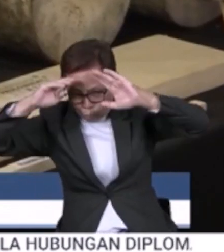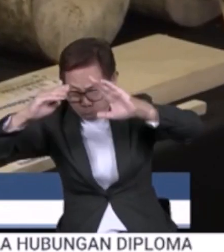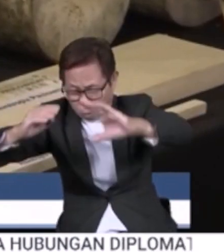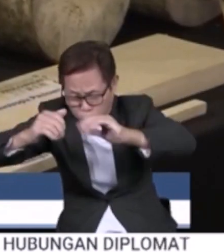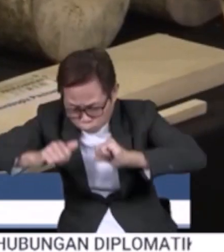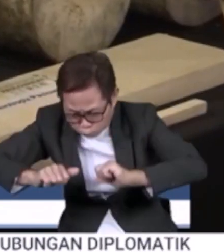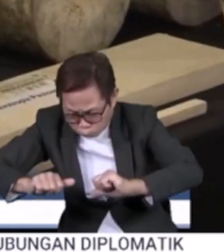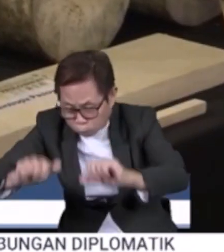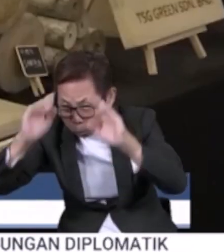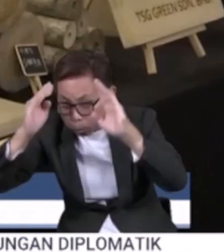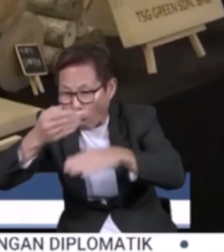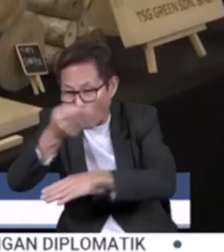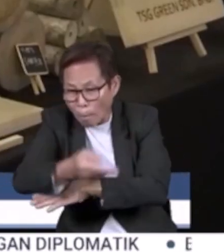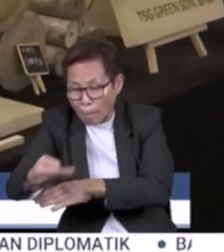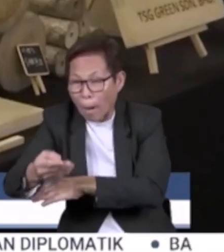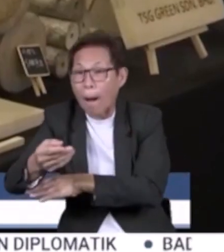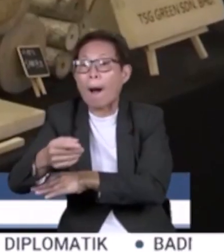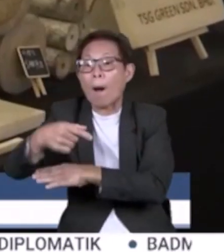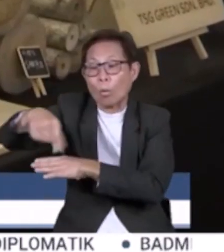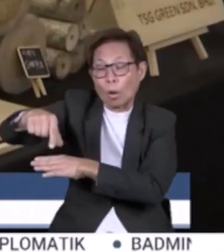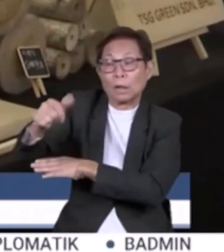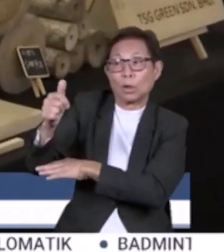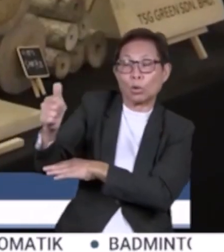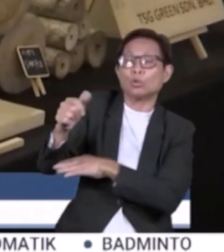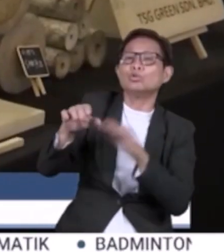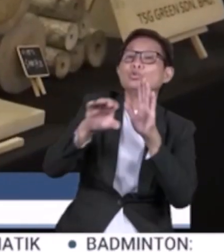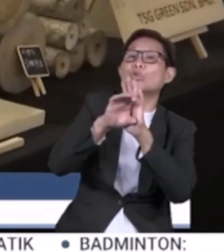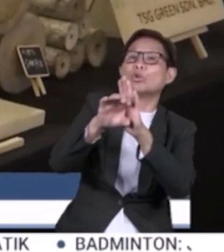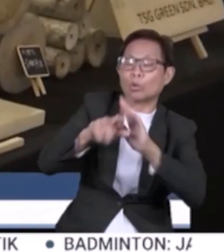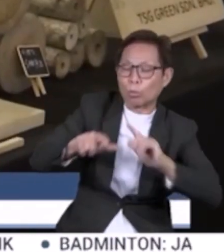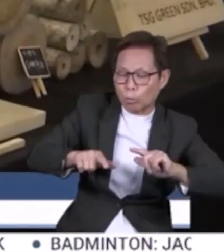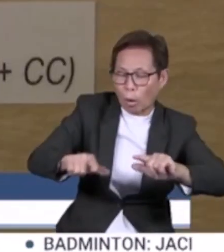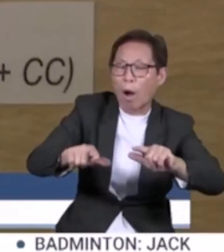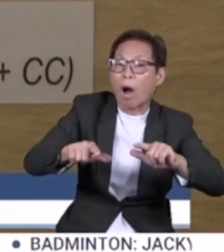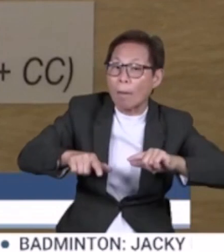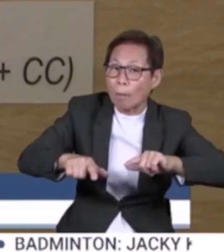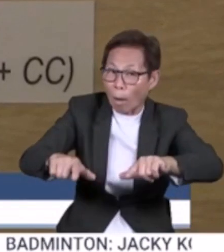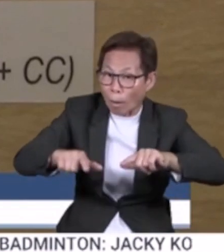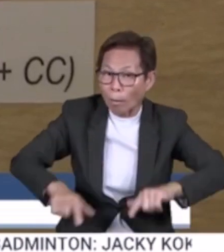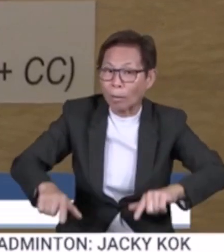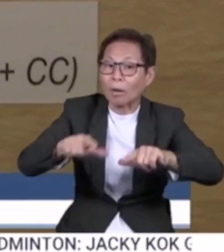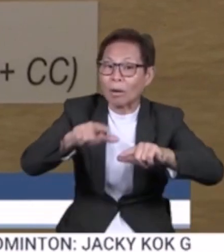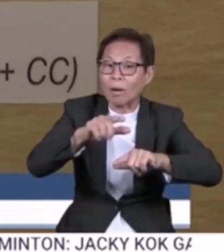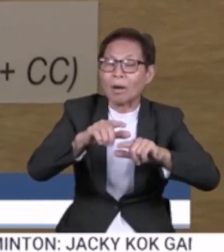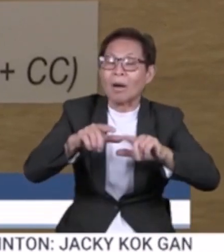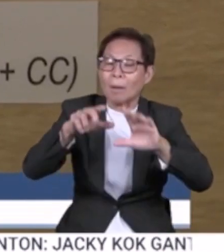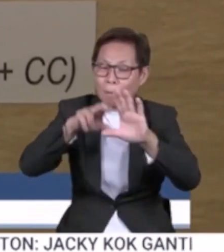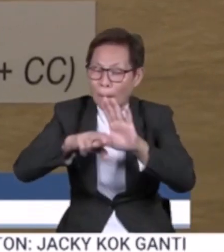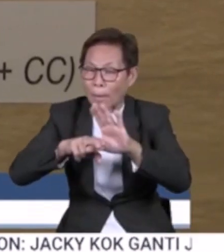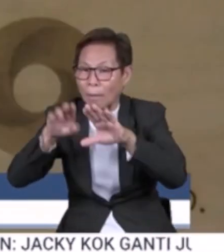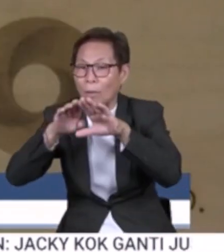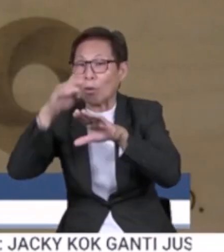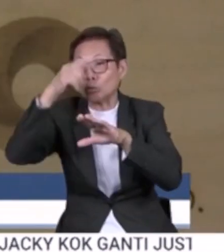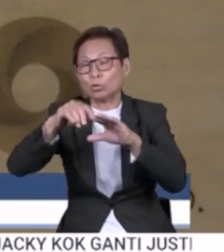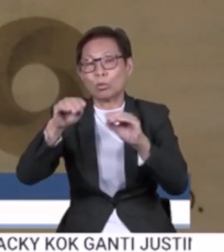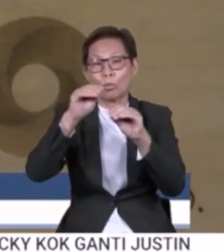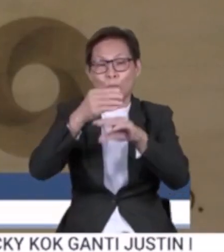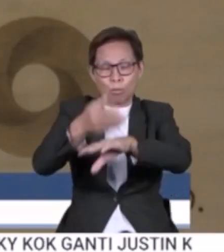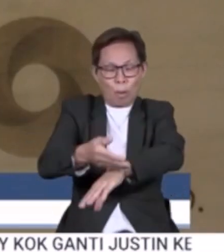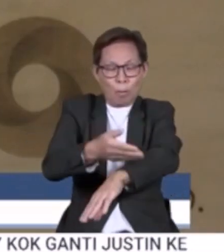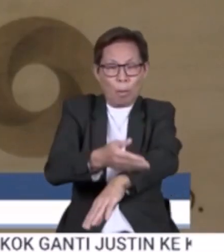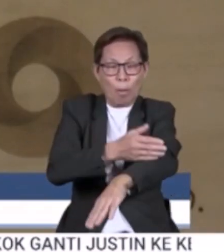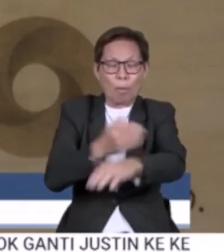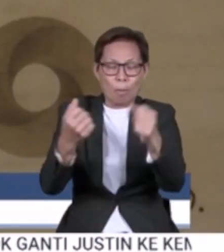427.000an terhadap produk bernilai tinggi khususnya perabot kayu kejutraan dan bayoji SIM bagi meningkatkan kemampuan